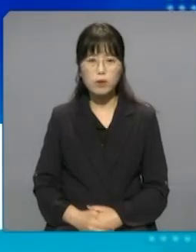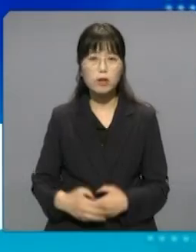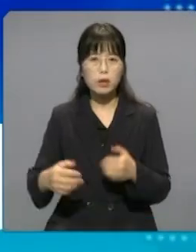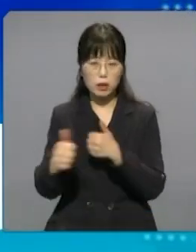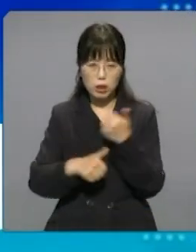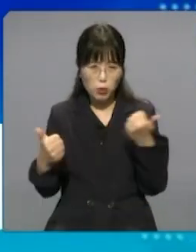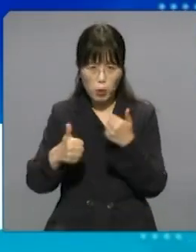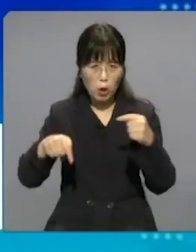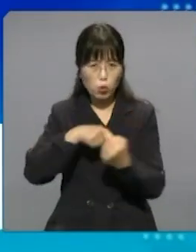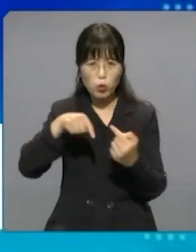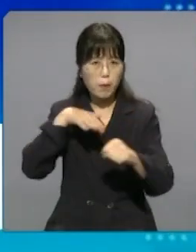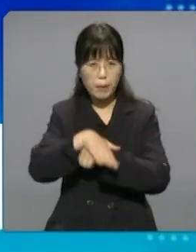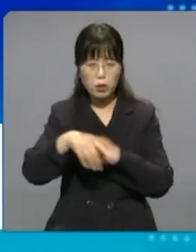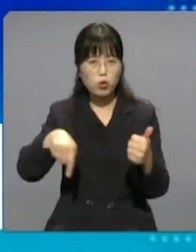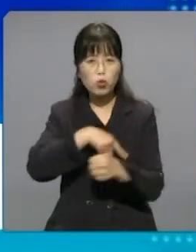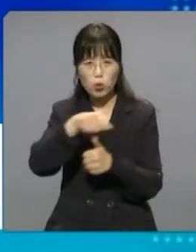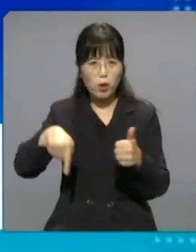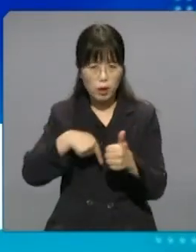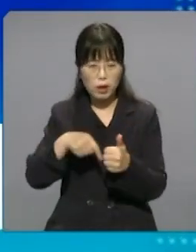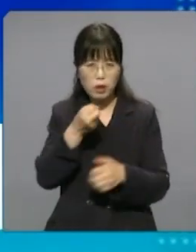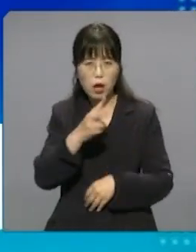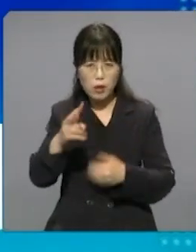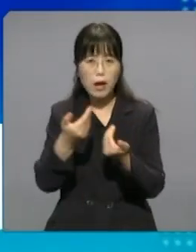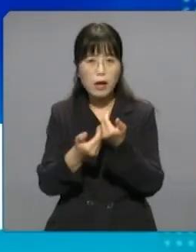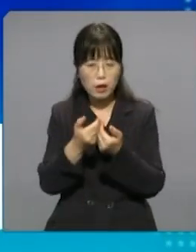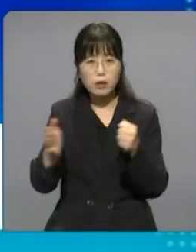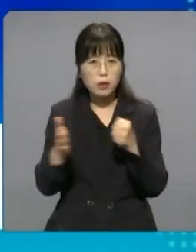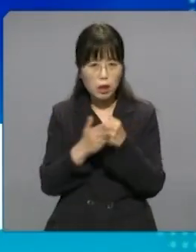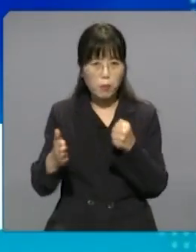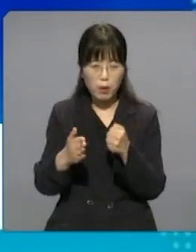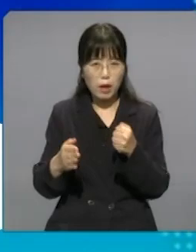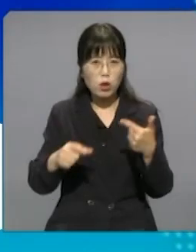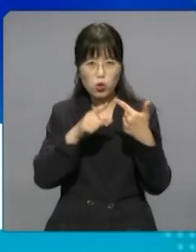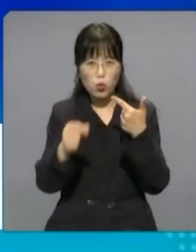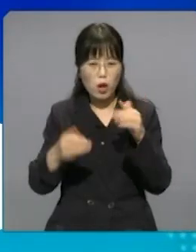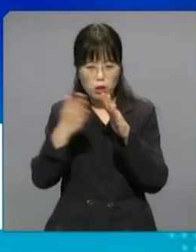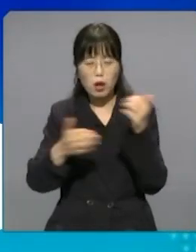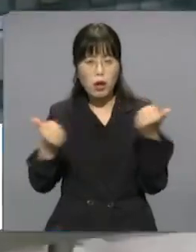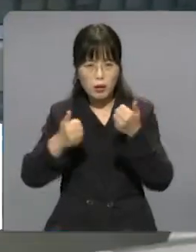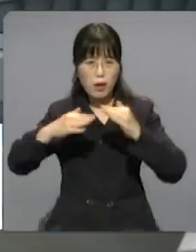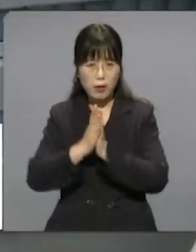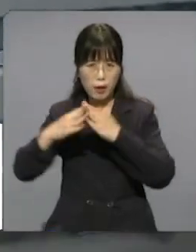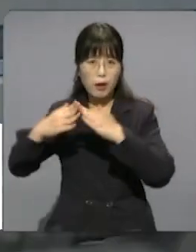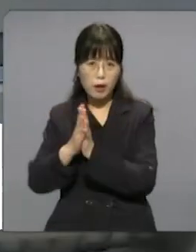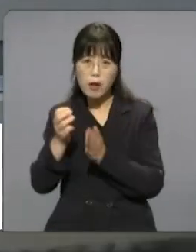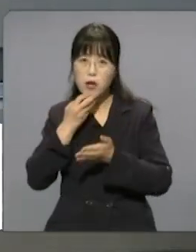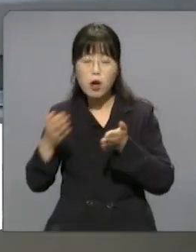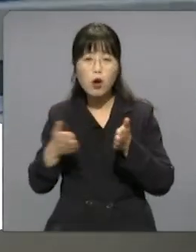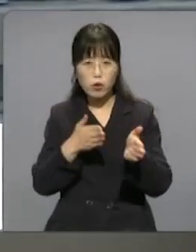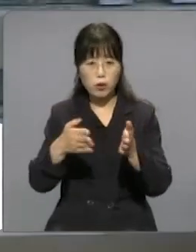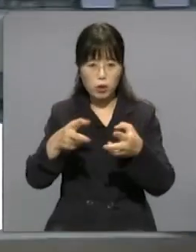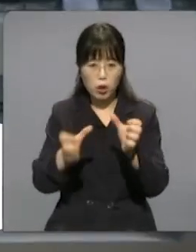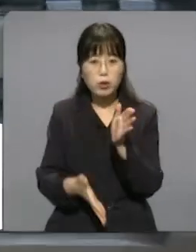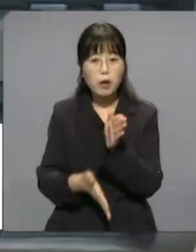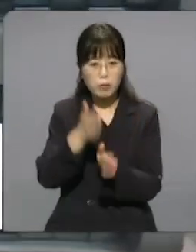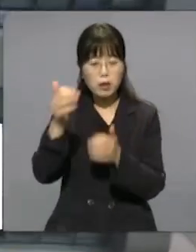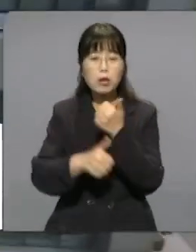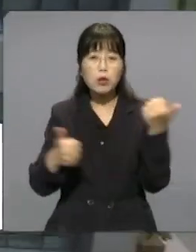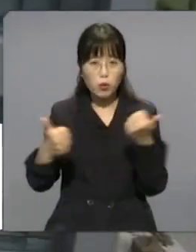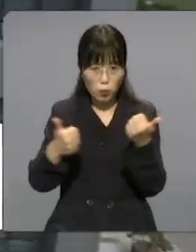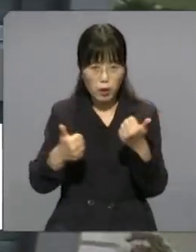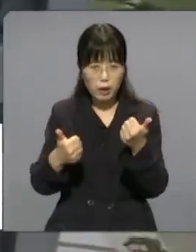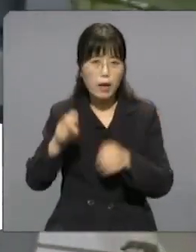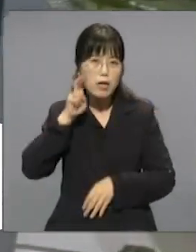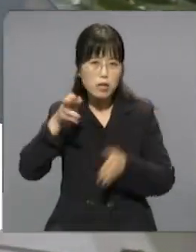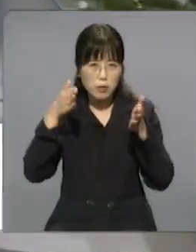의회 운영 방식을 둘러싼 여야 갈등으로 이달 정례회 내내 파행한 경기 성남시의회 공전 사태가